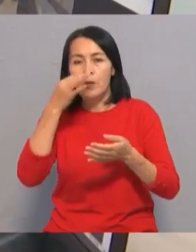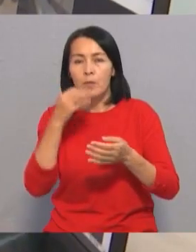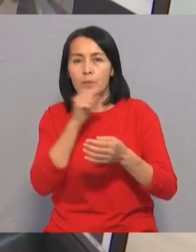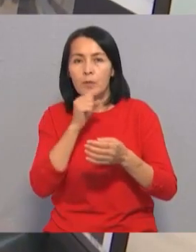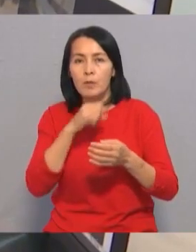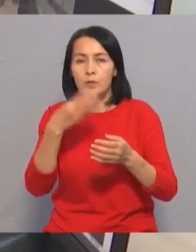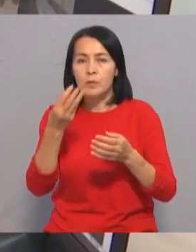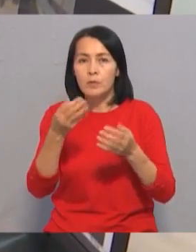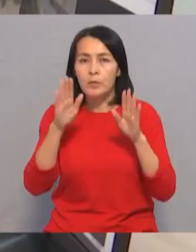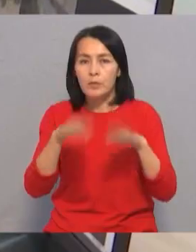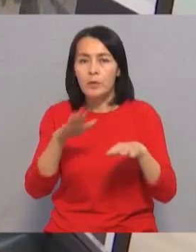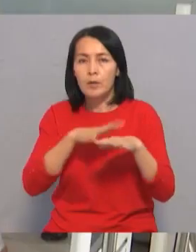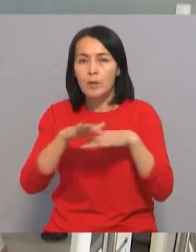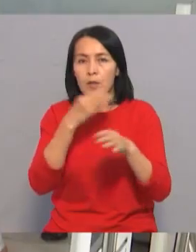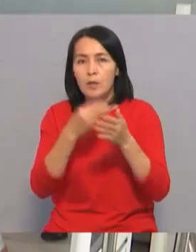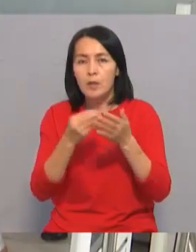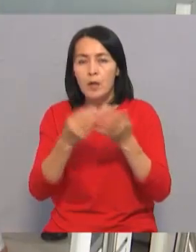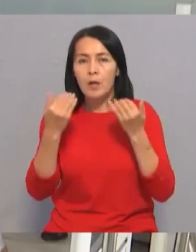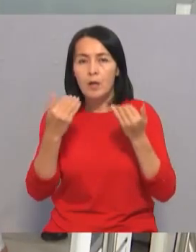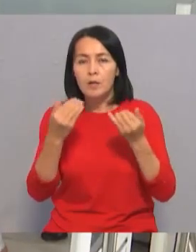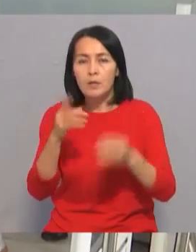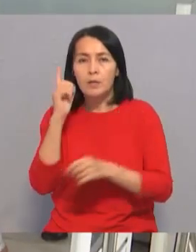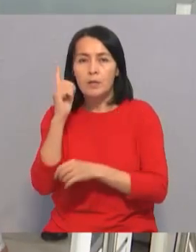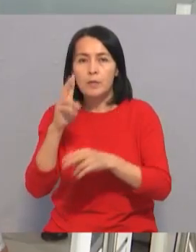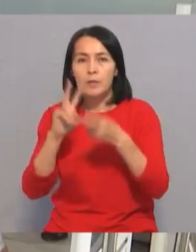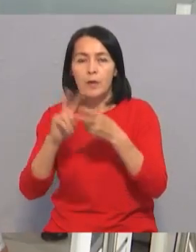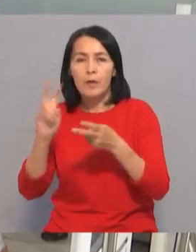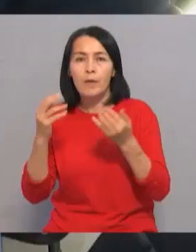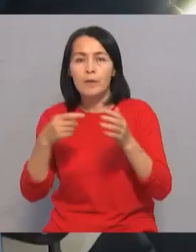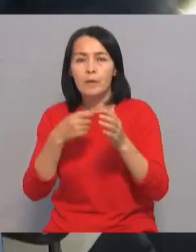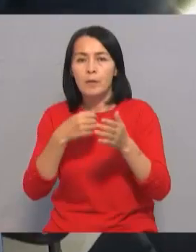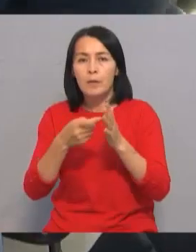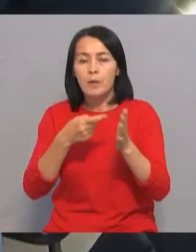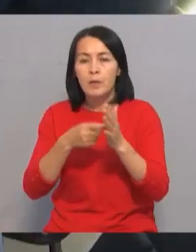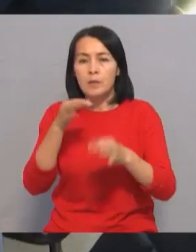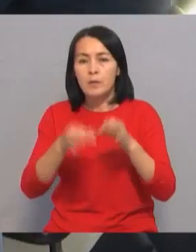сбывал краденое только на рынках. Подозреваемого взяли под стражу. В настоящее время проводятся следственные мероприятия.